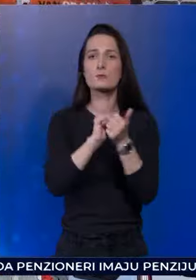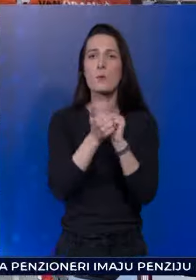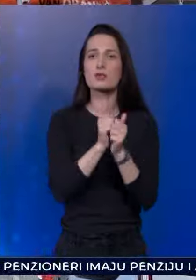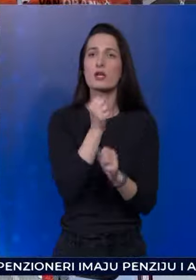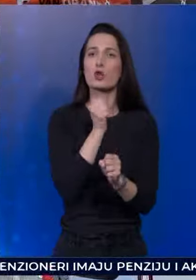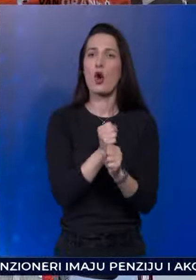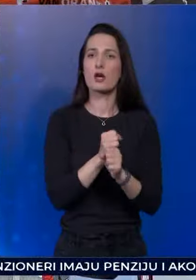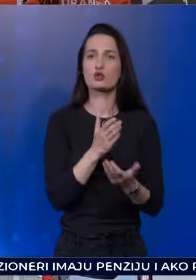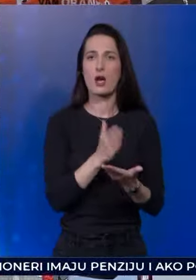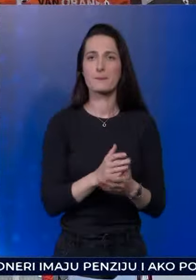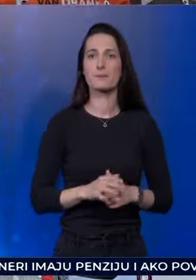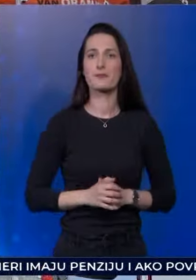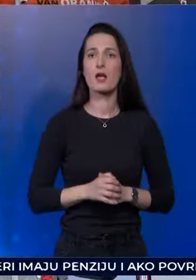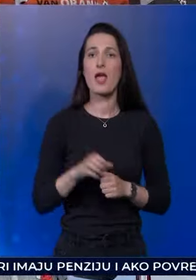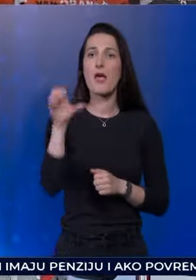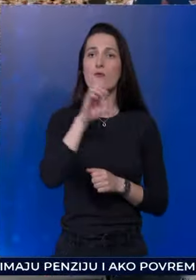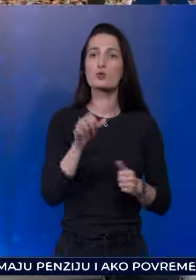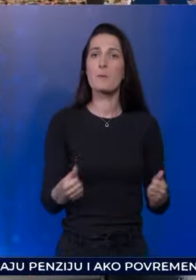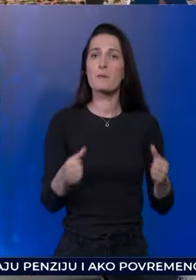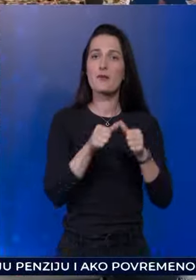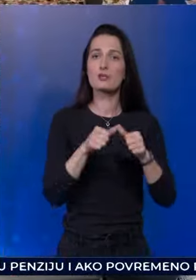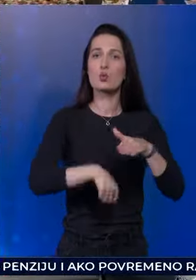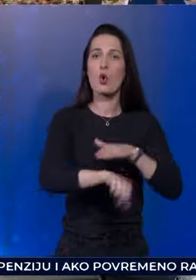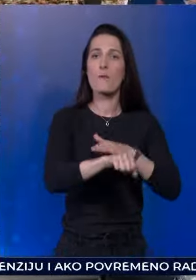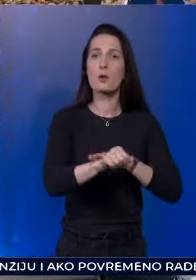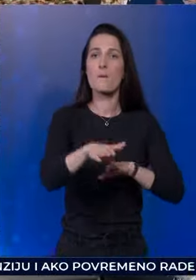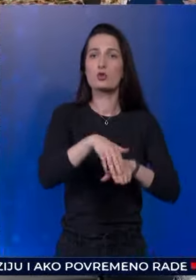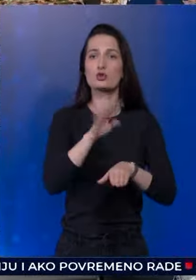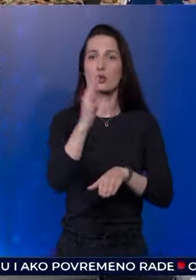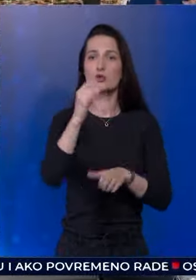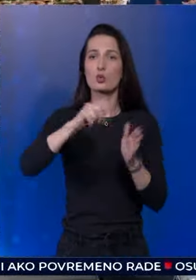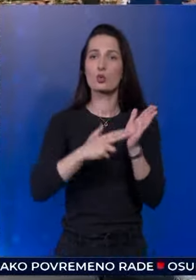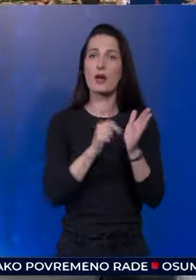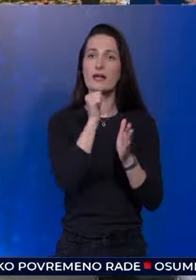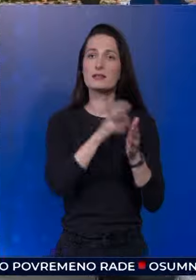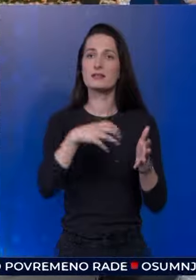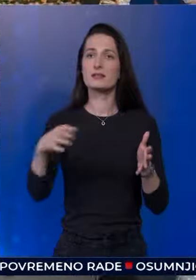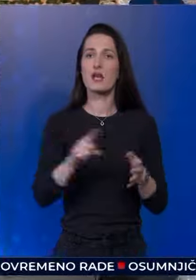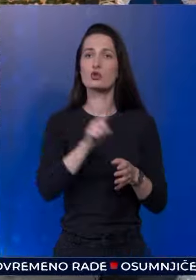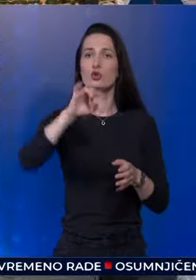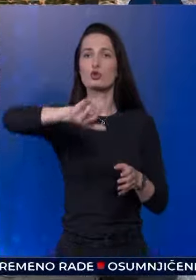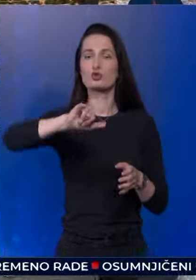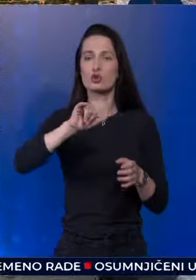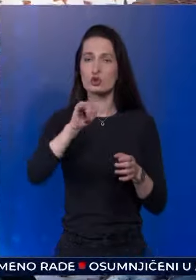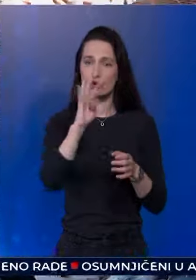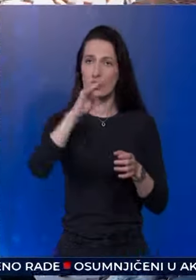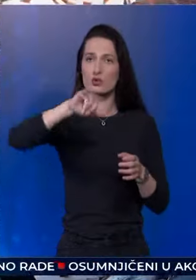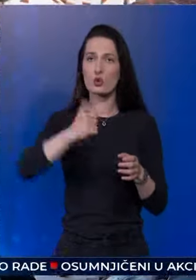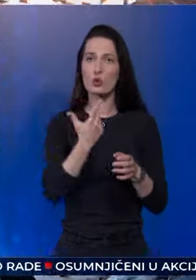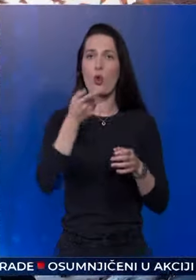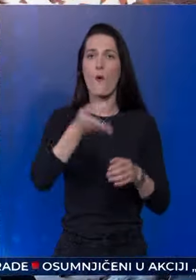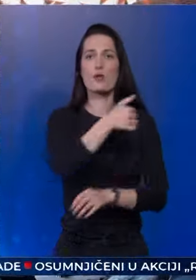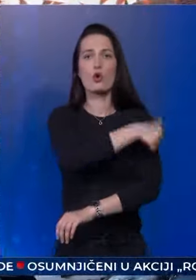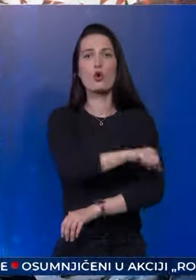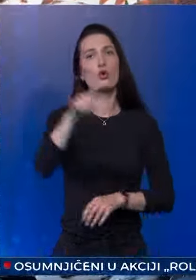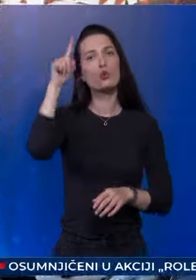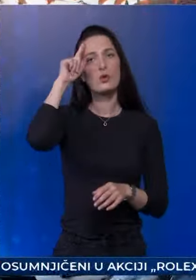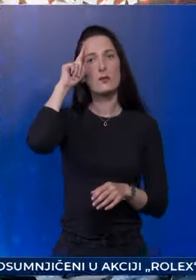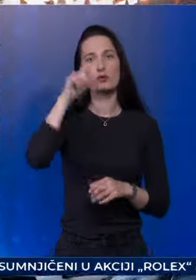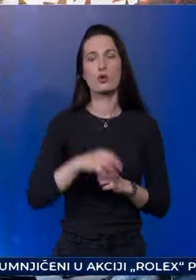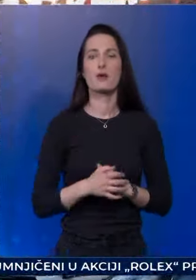sportski događaj. Evropsko prvenstvo u nogometu počinje 14. juna i trajaće do 14. jula ove godine